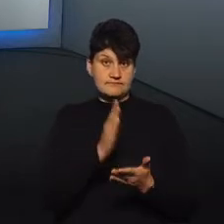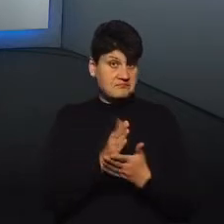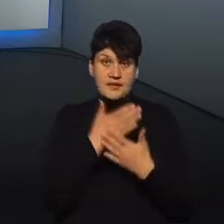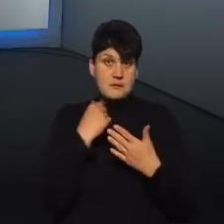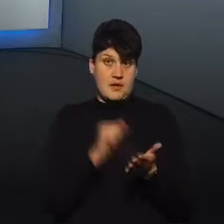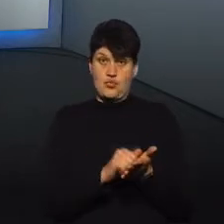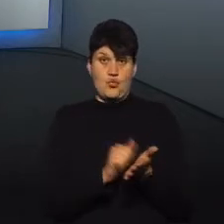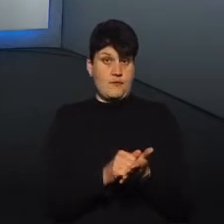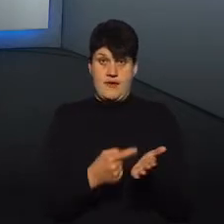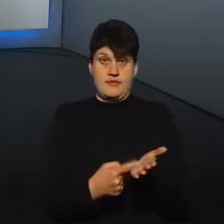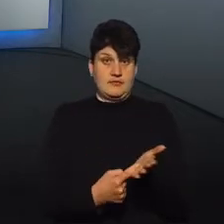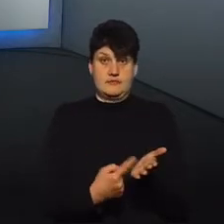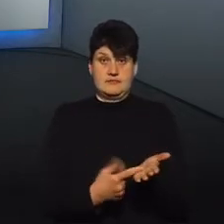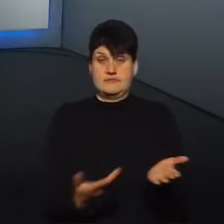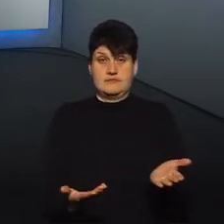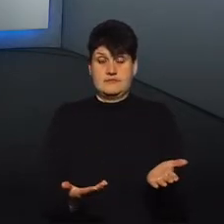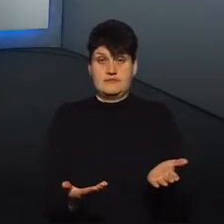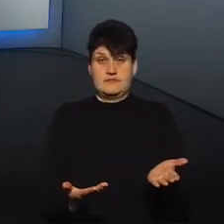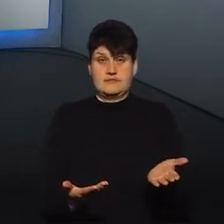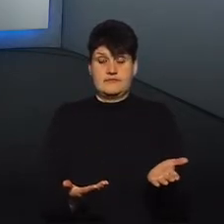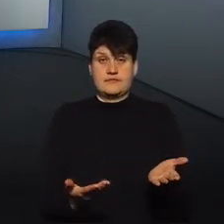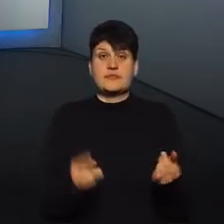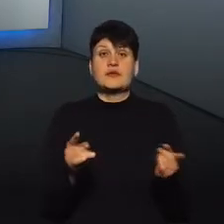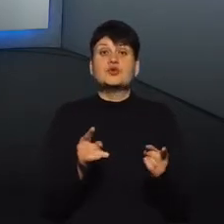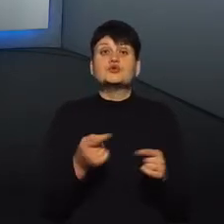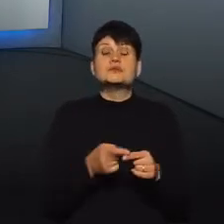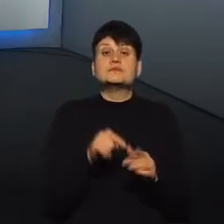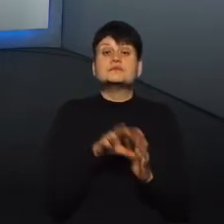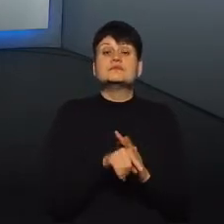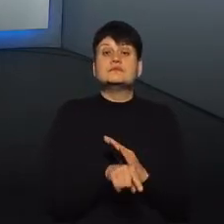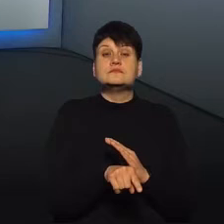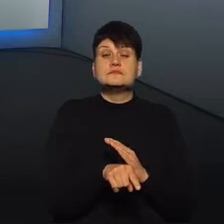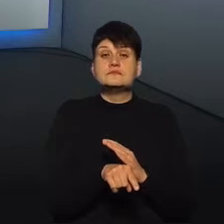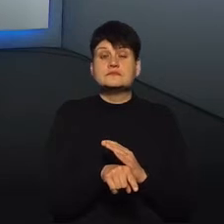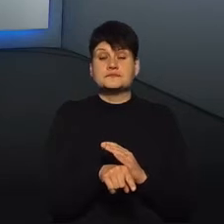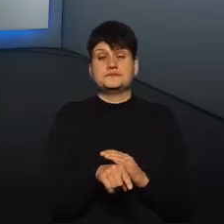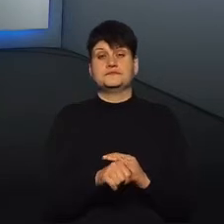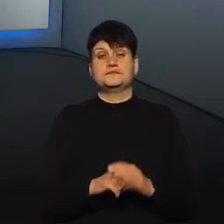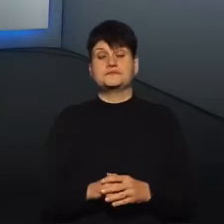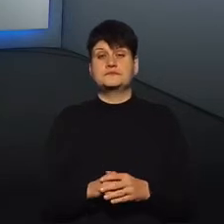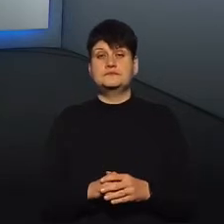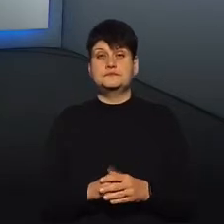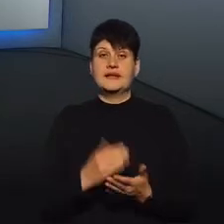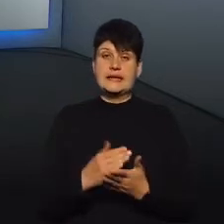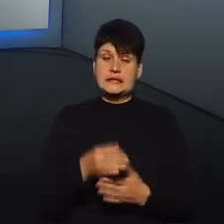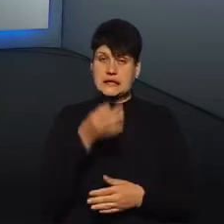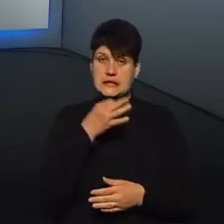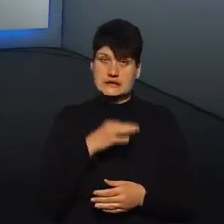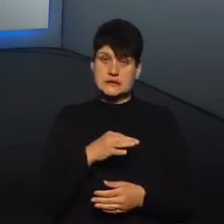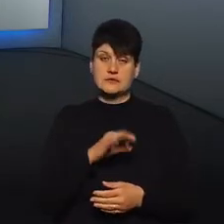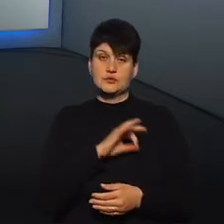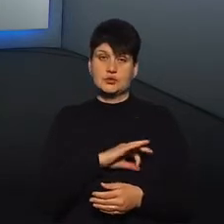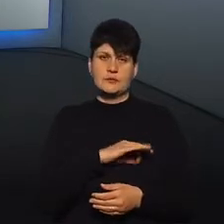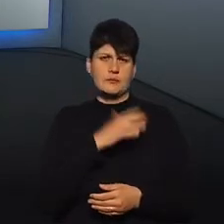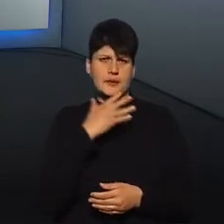ліки є ефективні. Які ж лікарські засоби до цього відносяться? Так, все-таки є ліки, які використовуються багато років. Так,